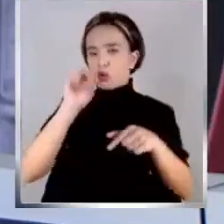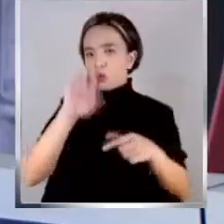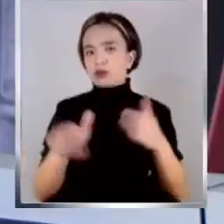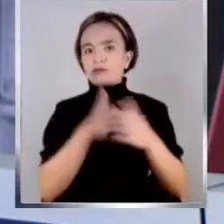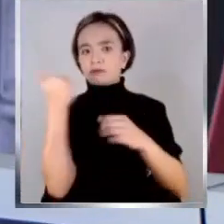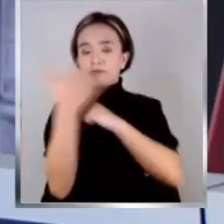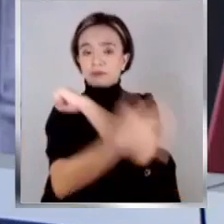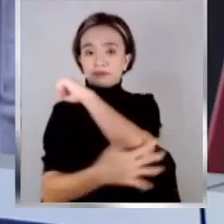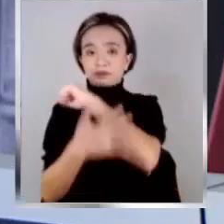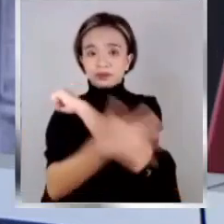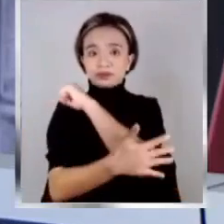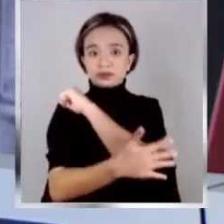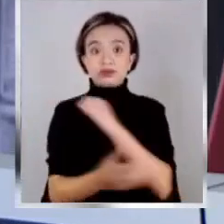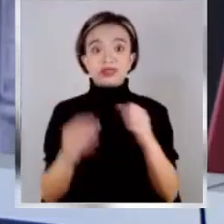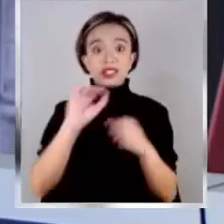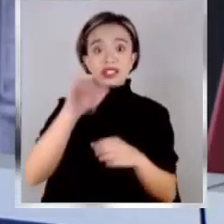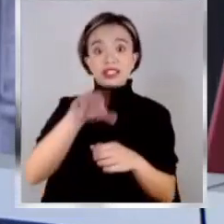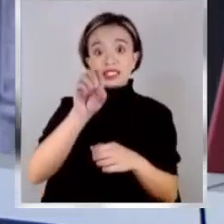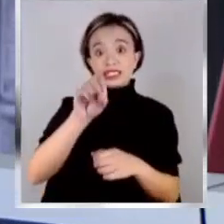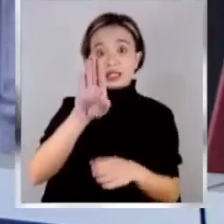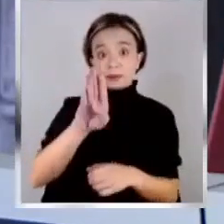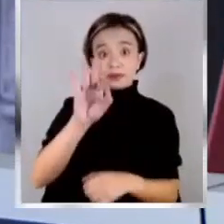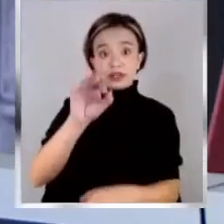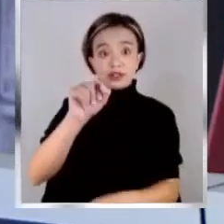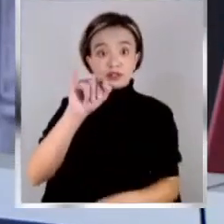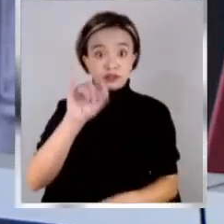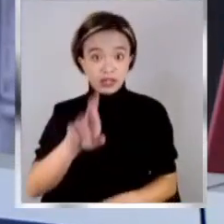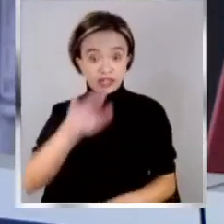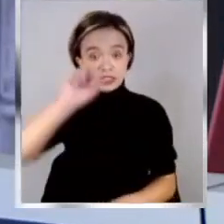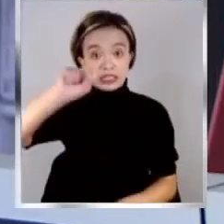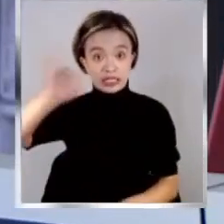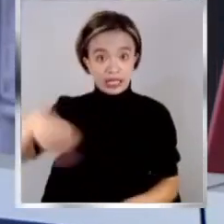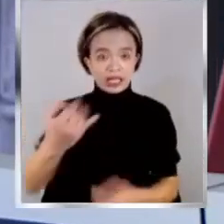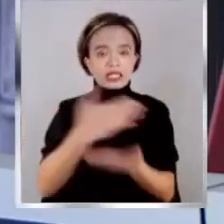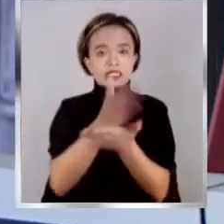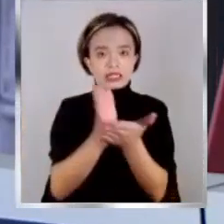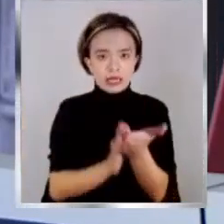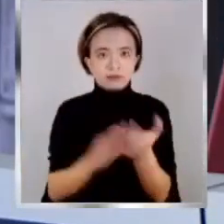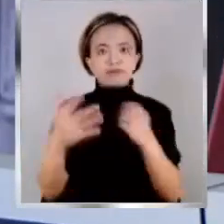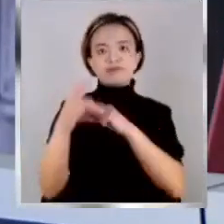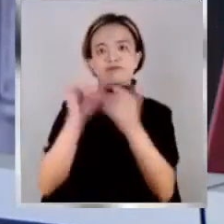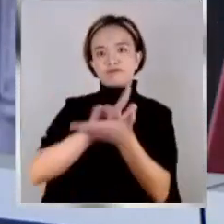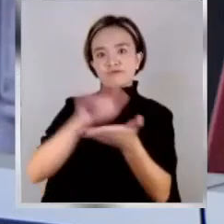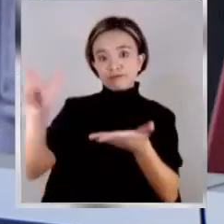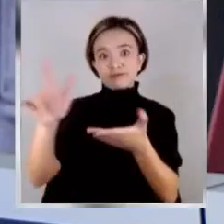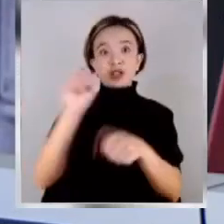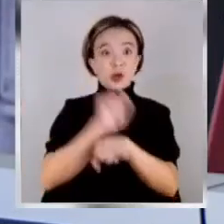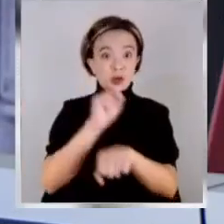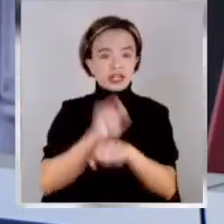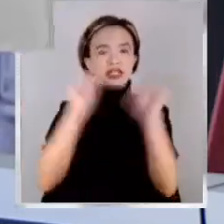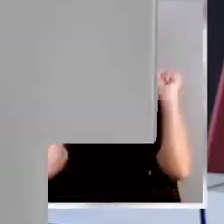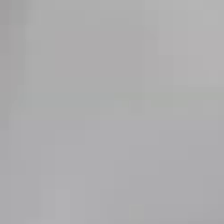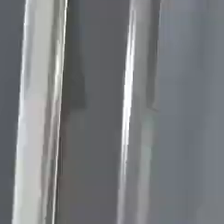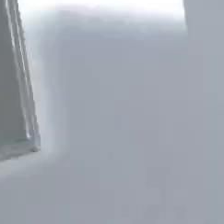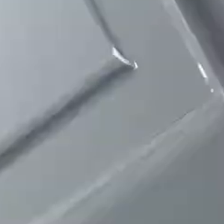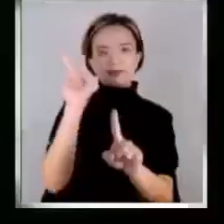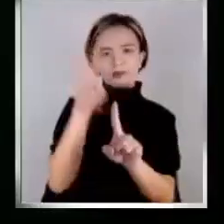San Juan, ilang trabaho na in-demand abroad ang pwedeng mapasukan. At nakatutok si Maki Pulido.